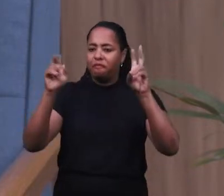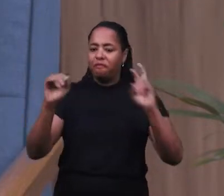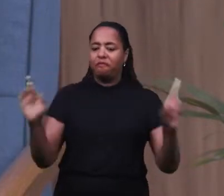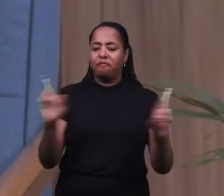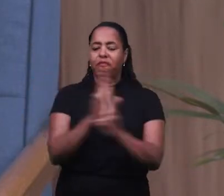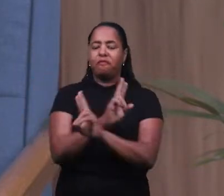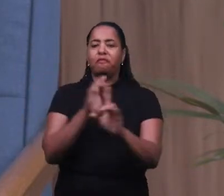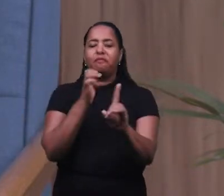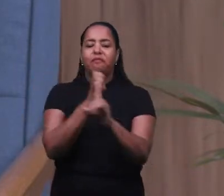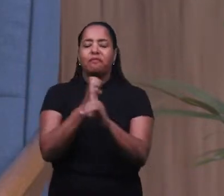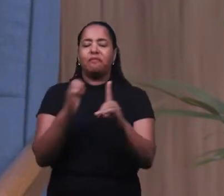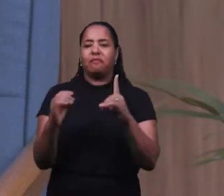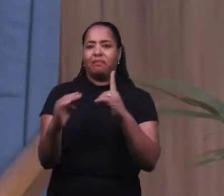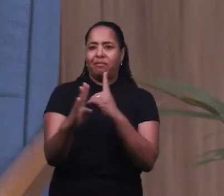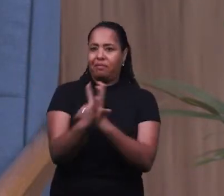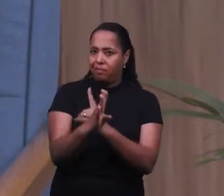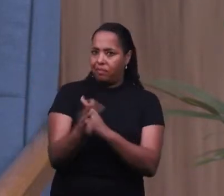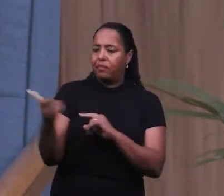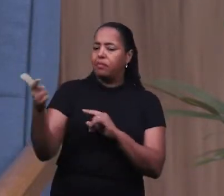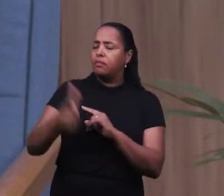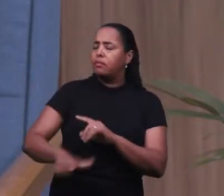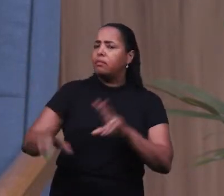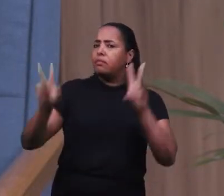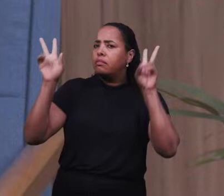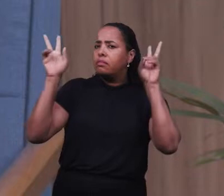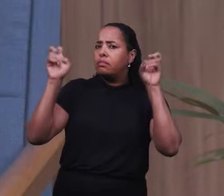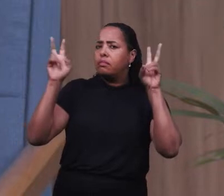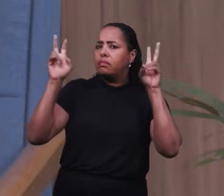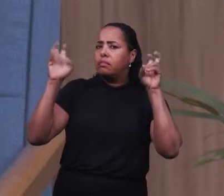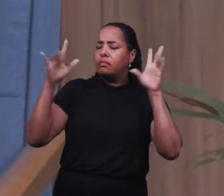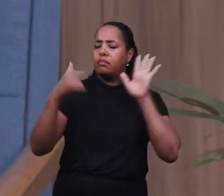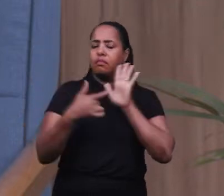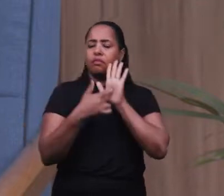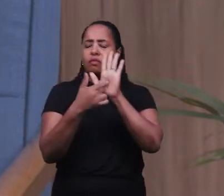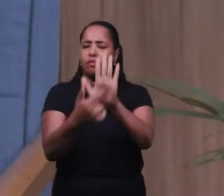ce volet, nous traitons des sujets de l'école biblique dominicale